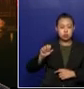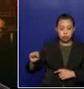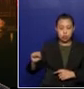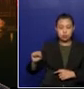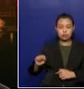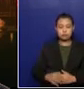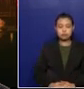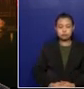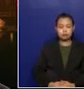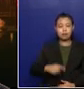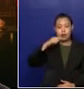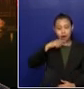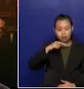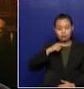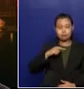ไ